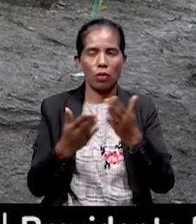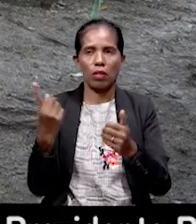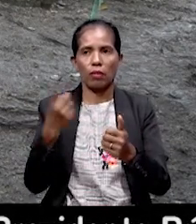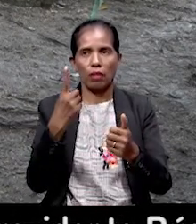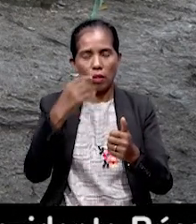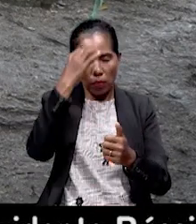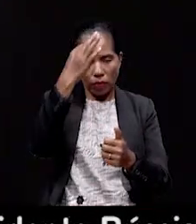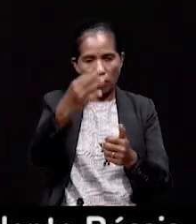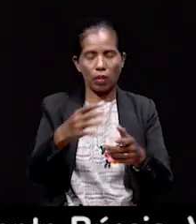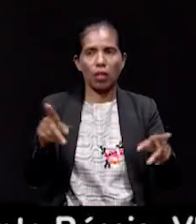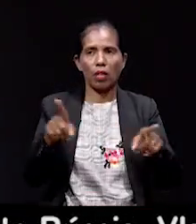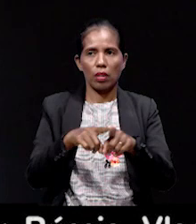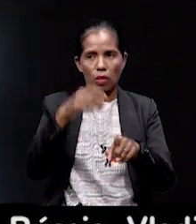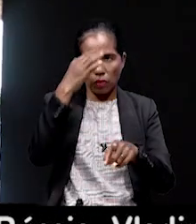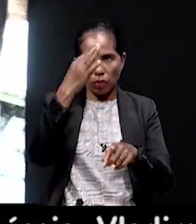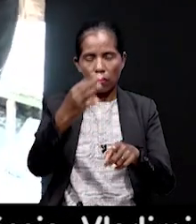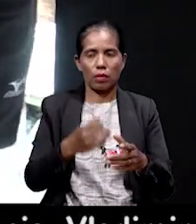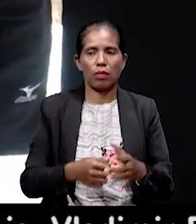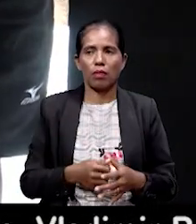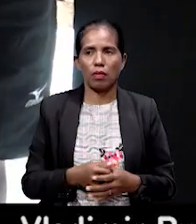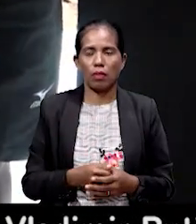mai bane sa apam bairo ba fali jar sang